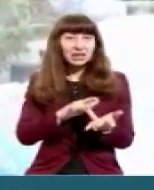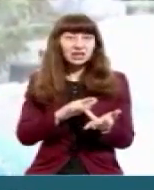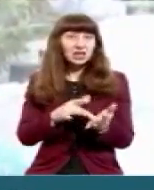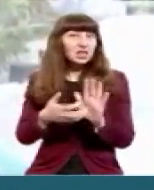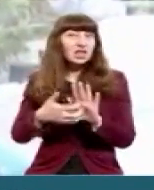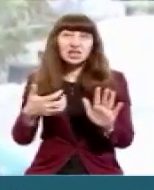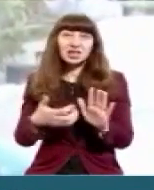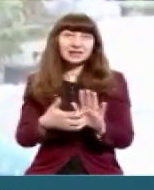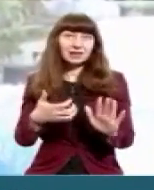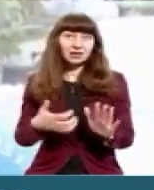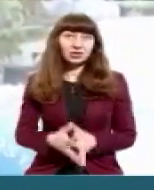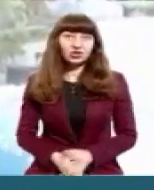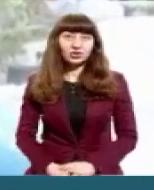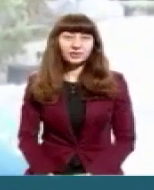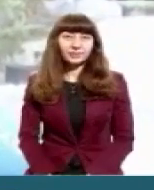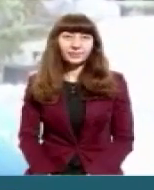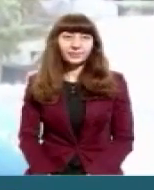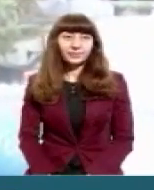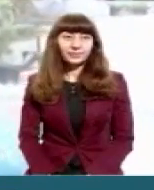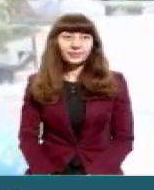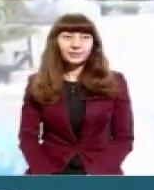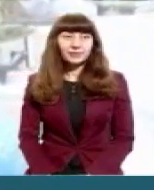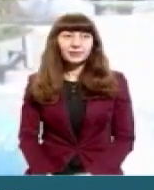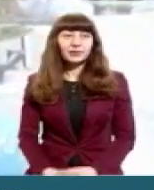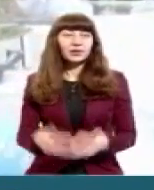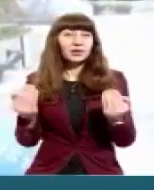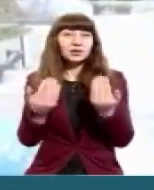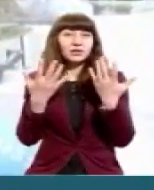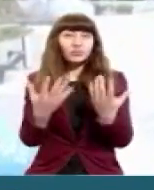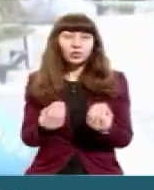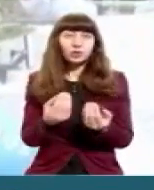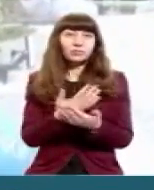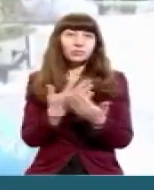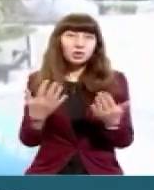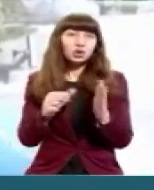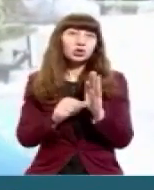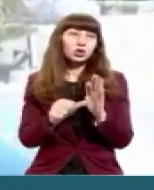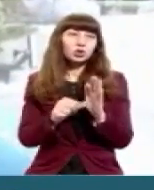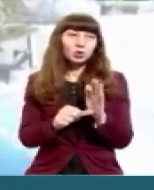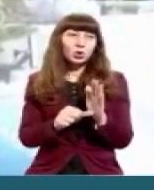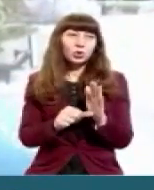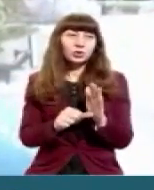центра, мы видим уже, они недостаточны, потому что на сегодня мы уже порядка 600